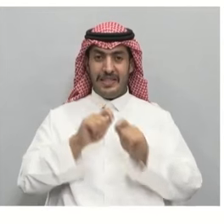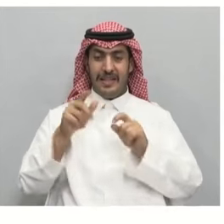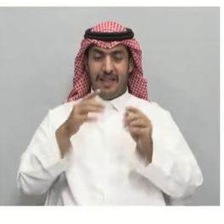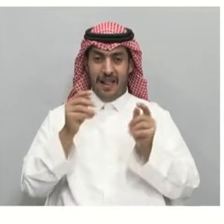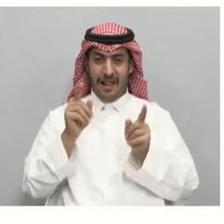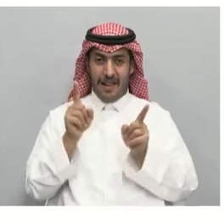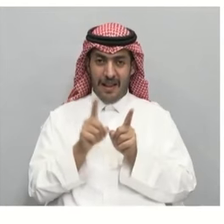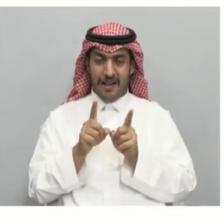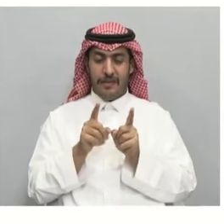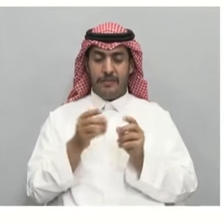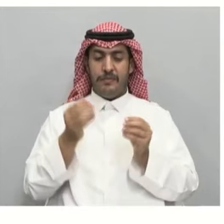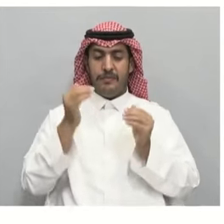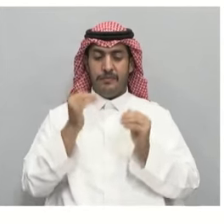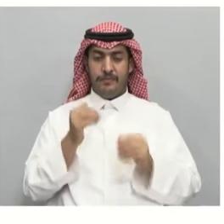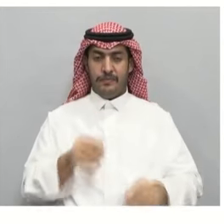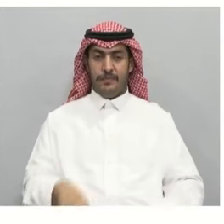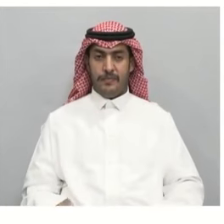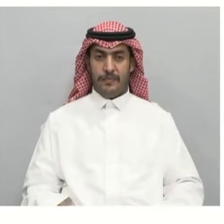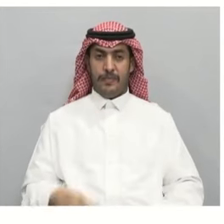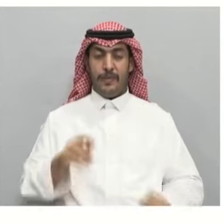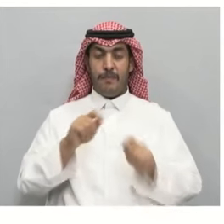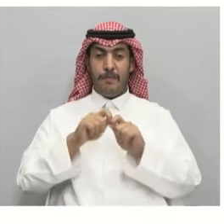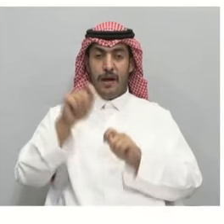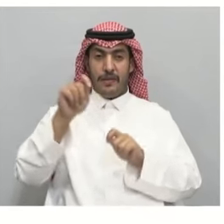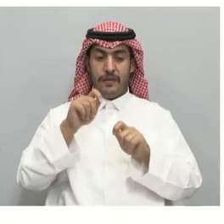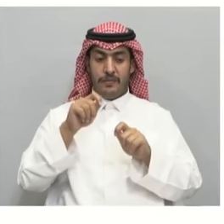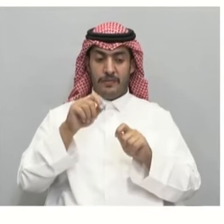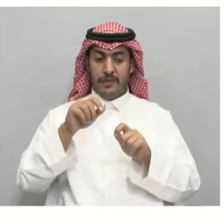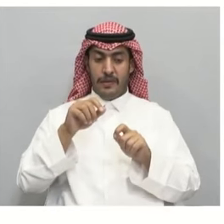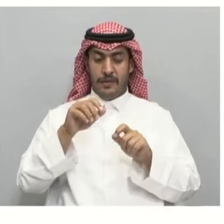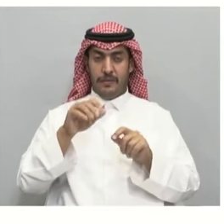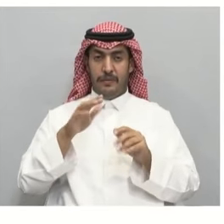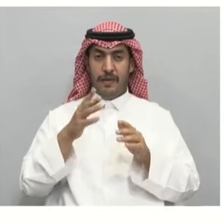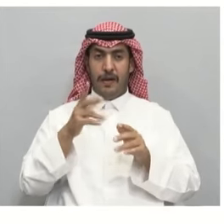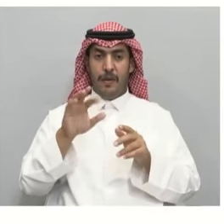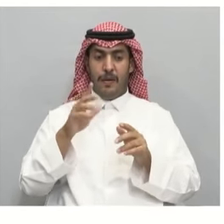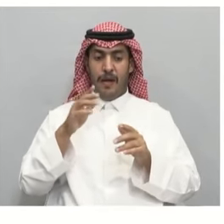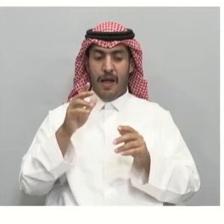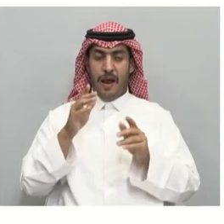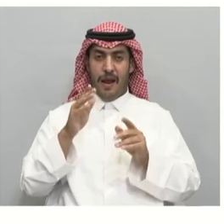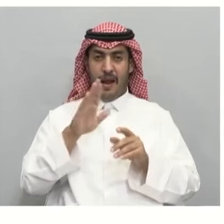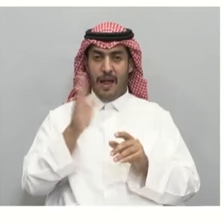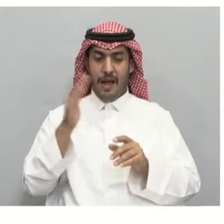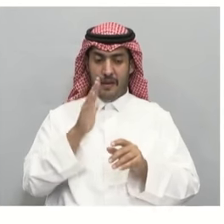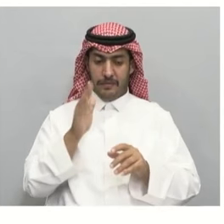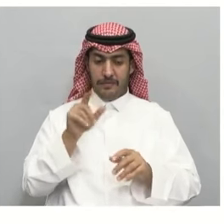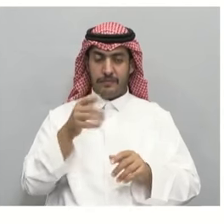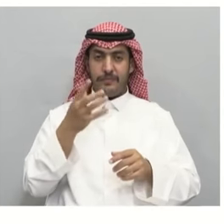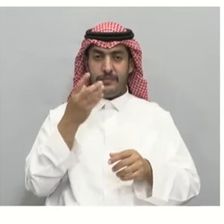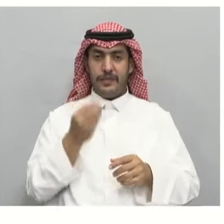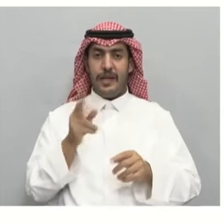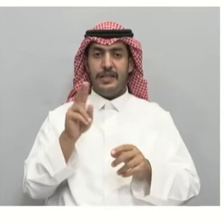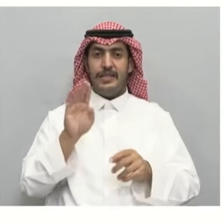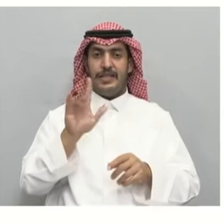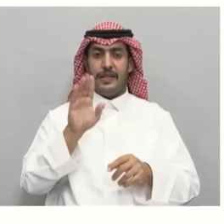قصره المقاومه اما مقطعه العرضي فاذا زاد المقطع العرضي قلت مقاومه